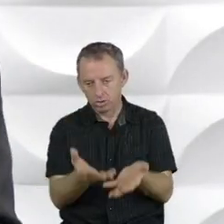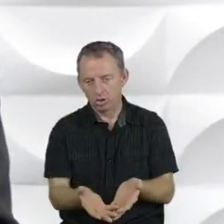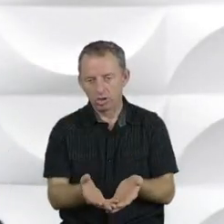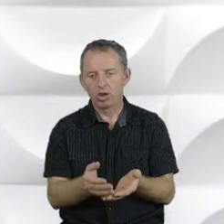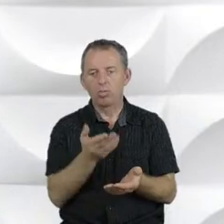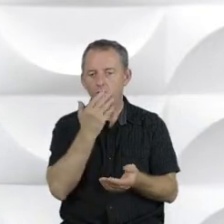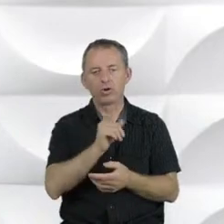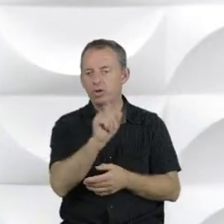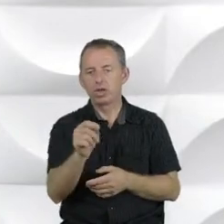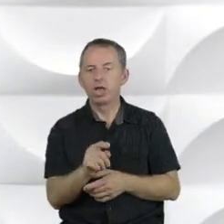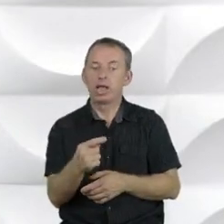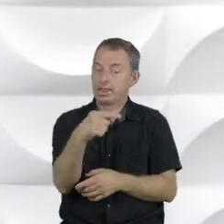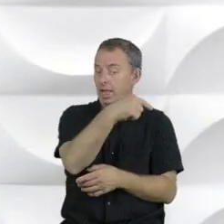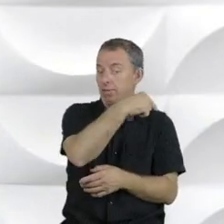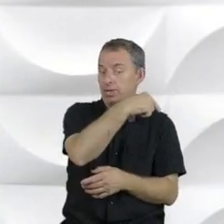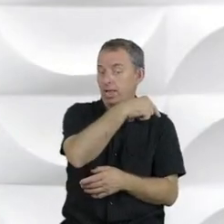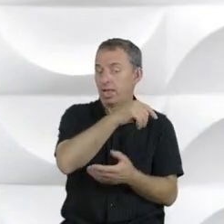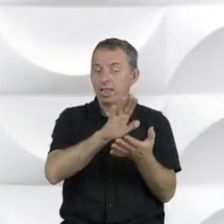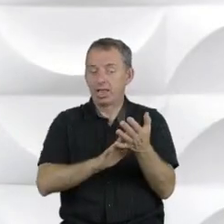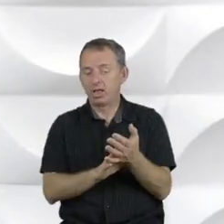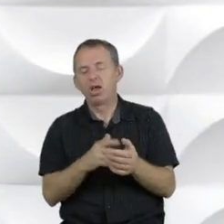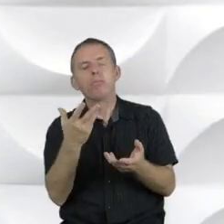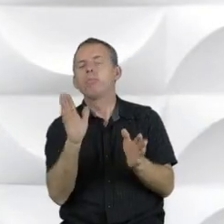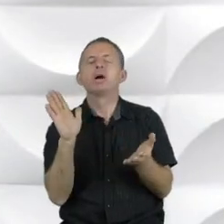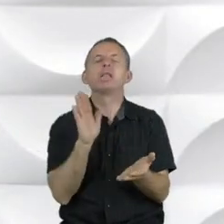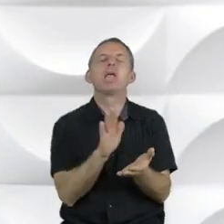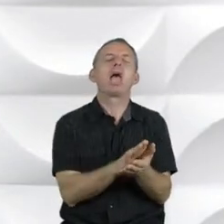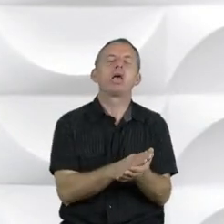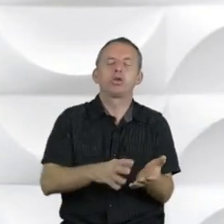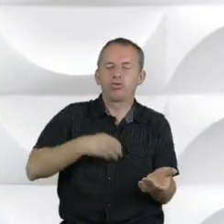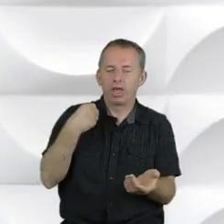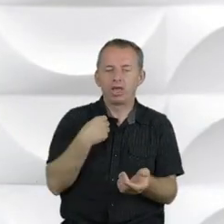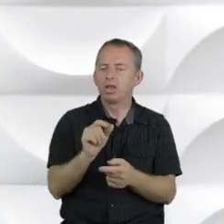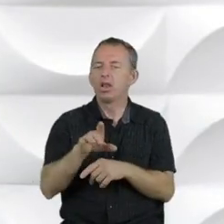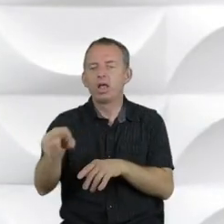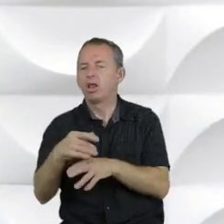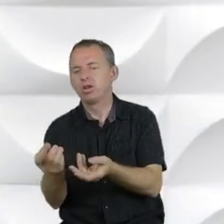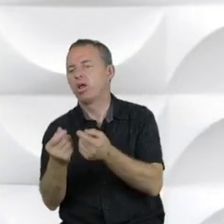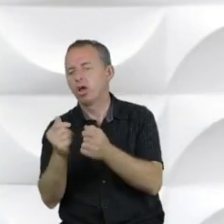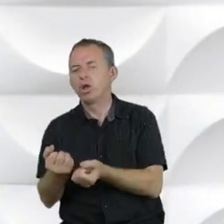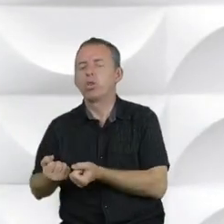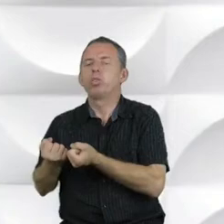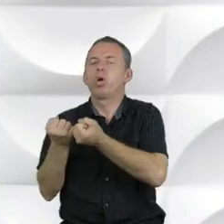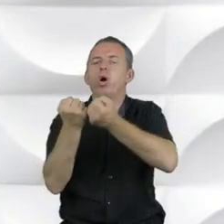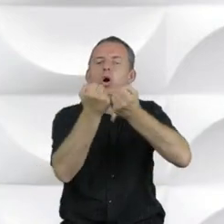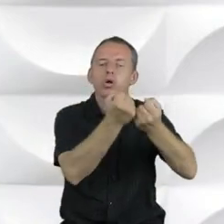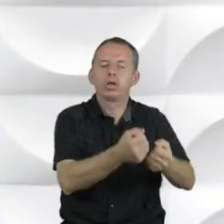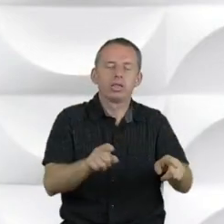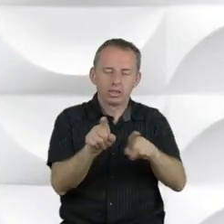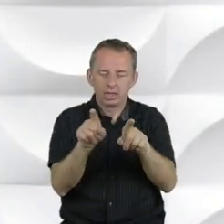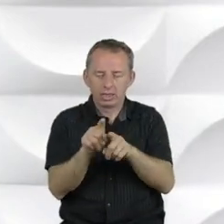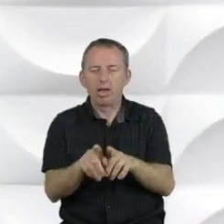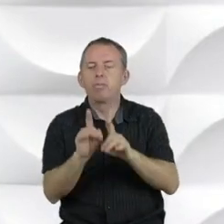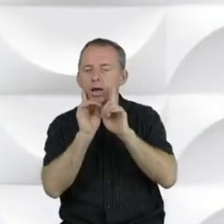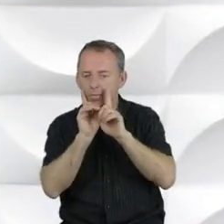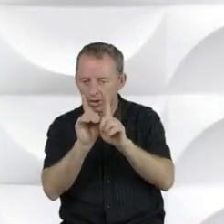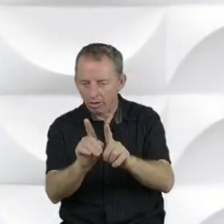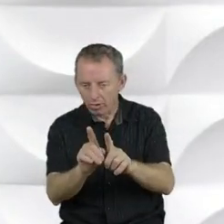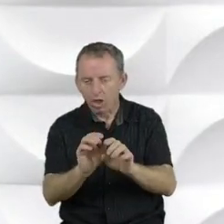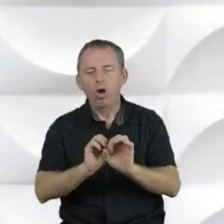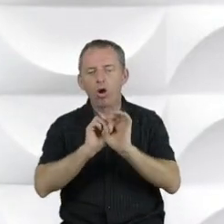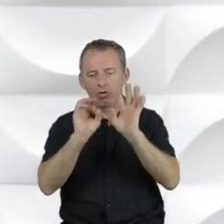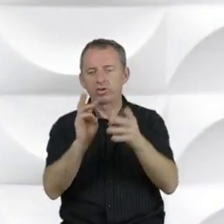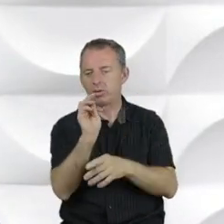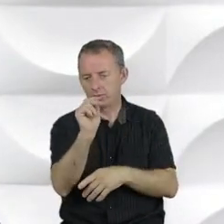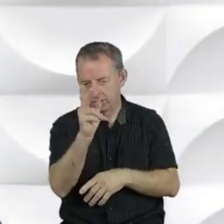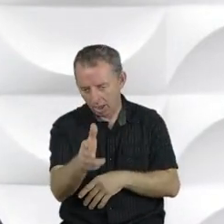że tamte teksty są mniej święte, czy nie są nośnikami tych samych prawd. Owszem, tak.